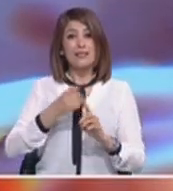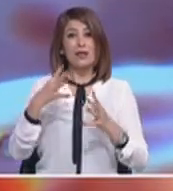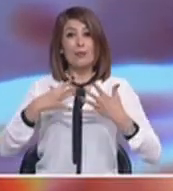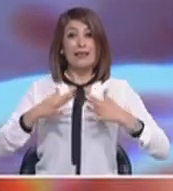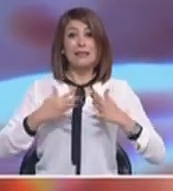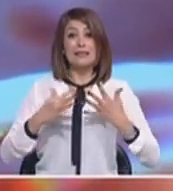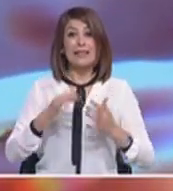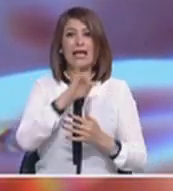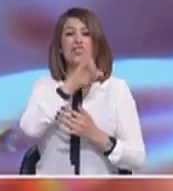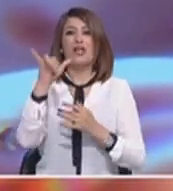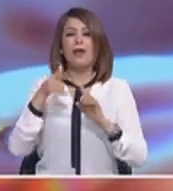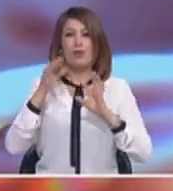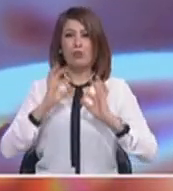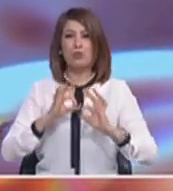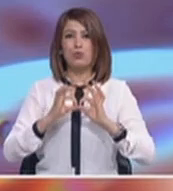معناتها